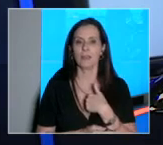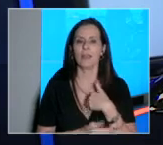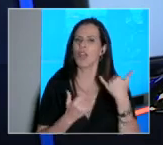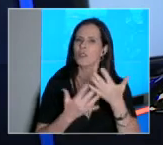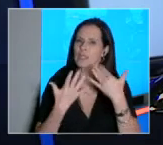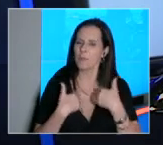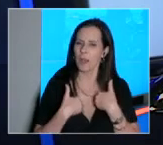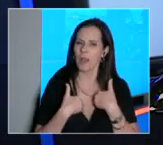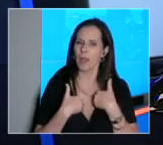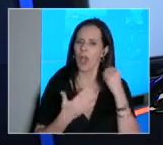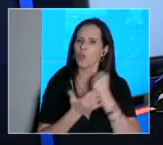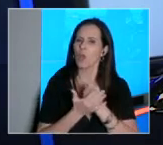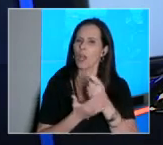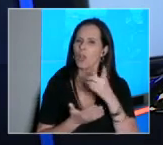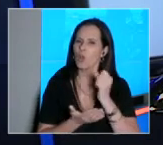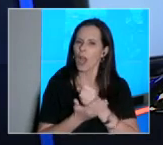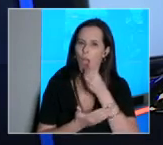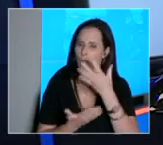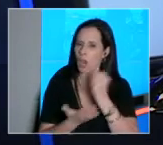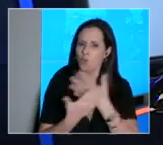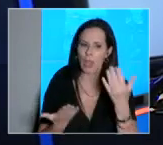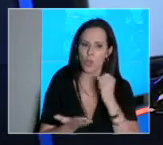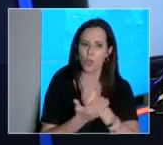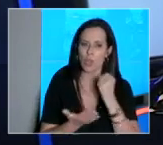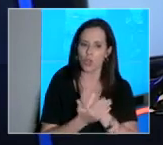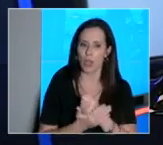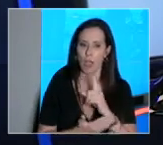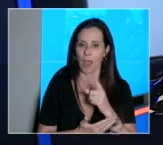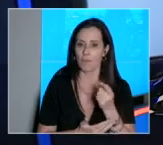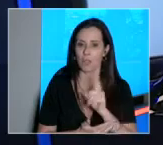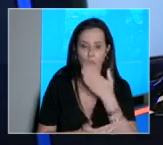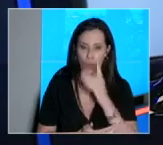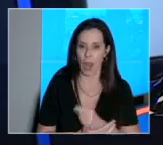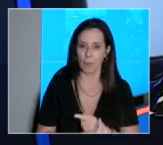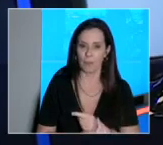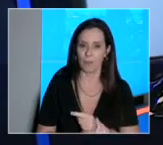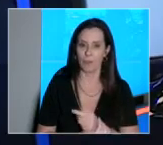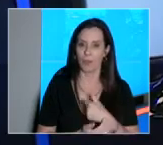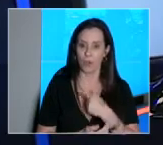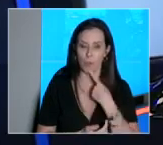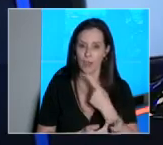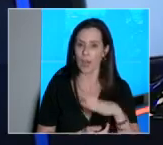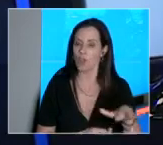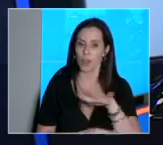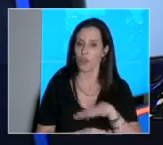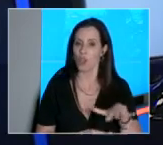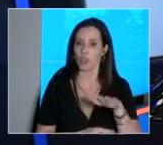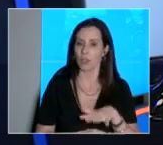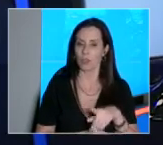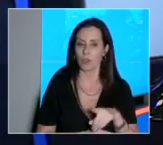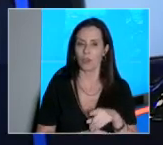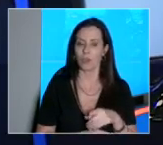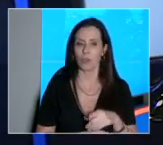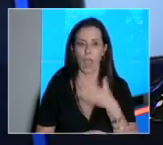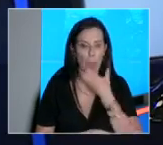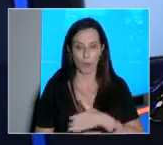עכשיו ספר לי על התעודת כשרות שיש לך. אין לי. אבל זה לא ירושלמים. אנחנו מדברים על השטח רוצה סובלנות.